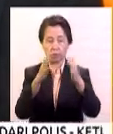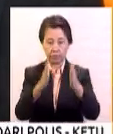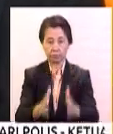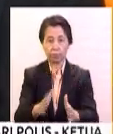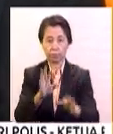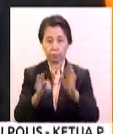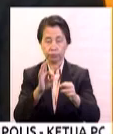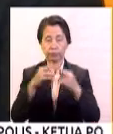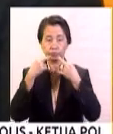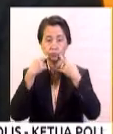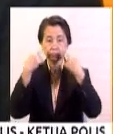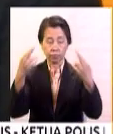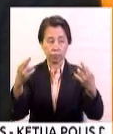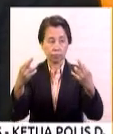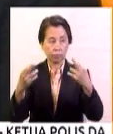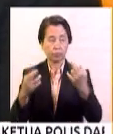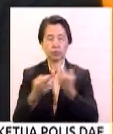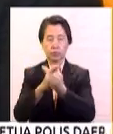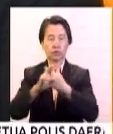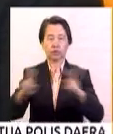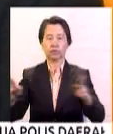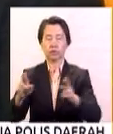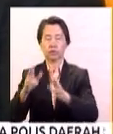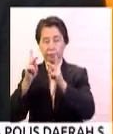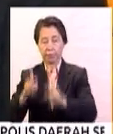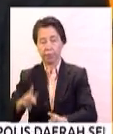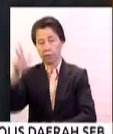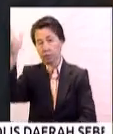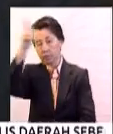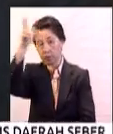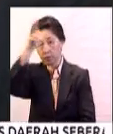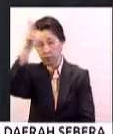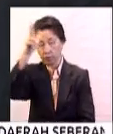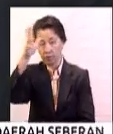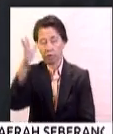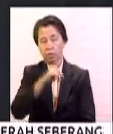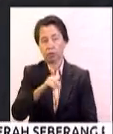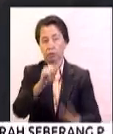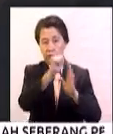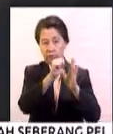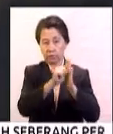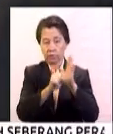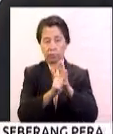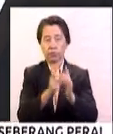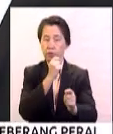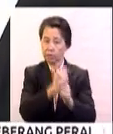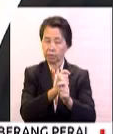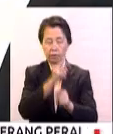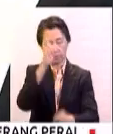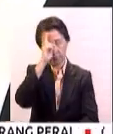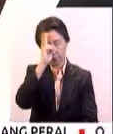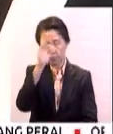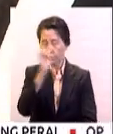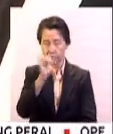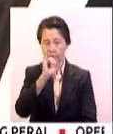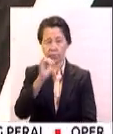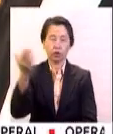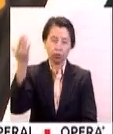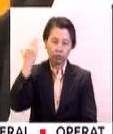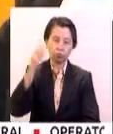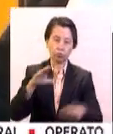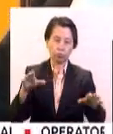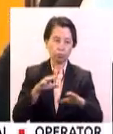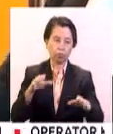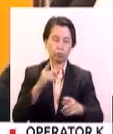yang rasmi, ya, yang disediakan oleh pihak kerajaan, dan kriteria ini adalah tetap sama seperti mana yang telah kita